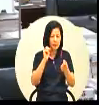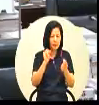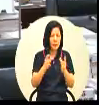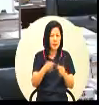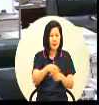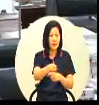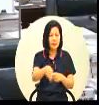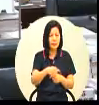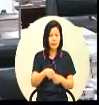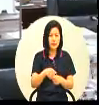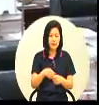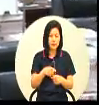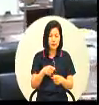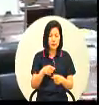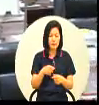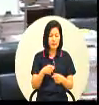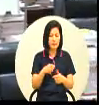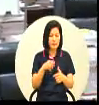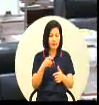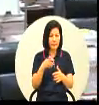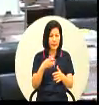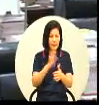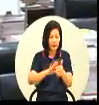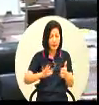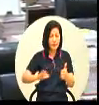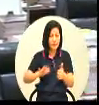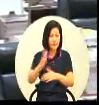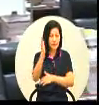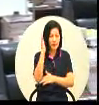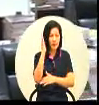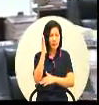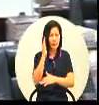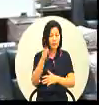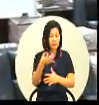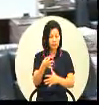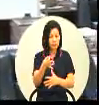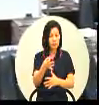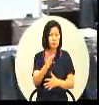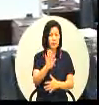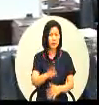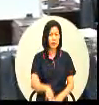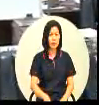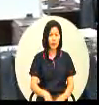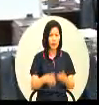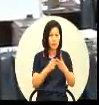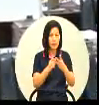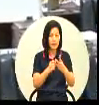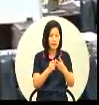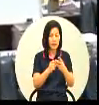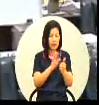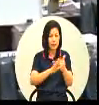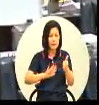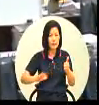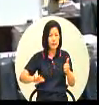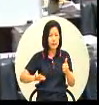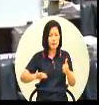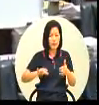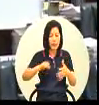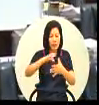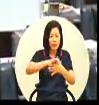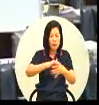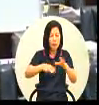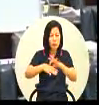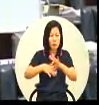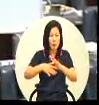担。好，请教黄局长，第三点，它还会引起我们的肌肉组织当中